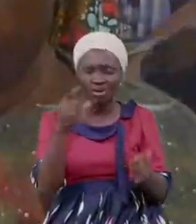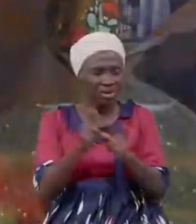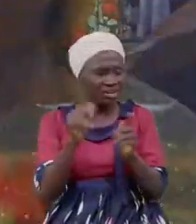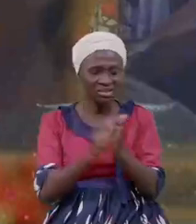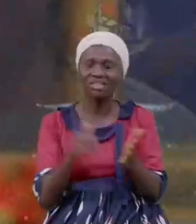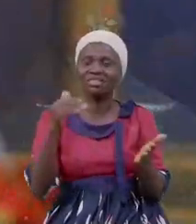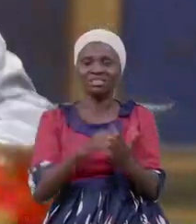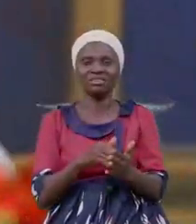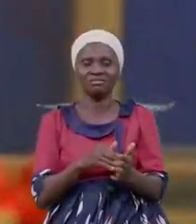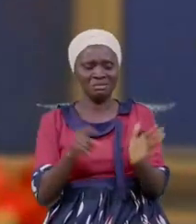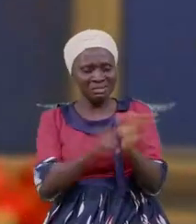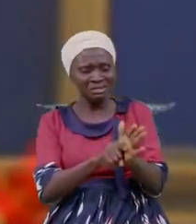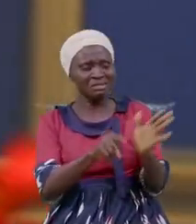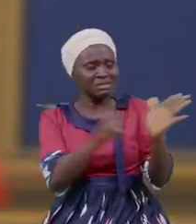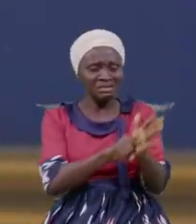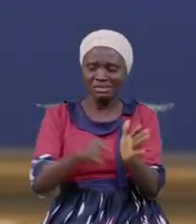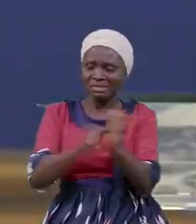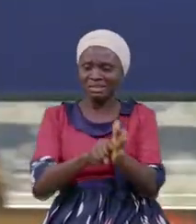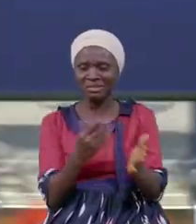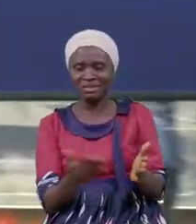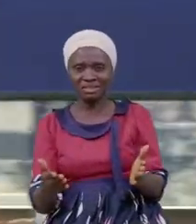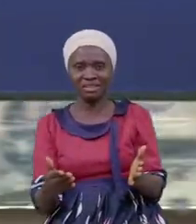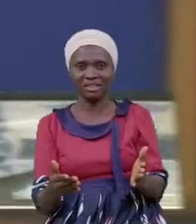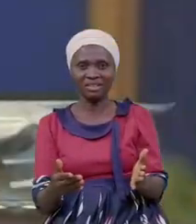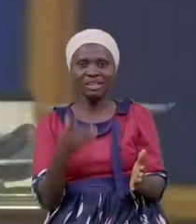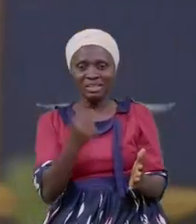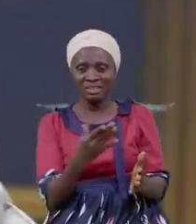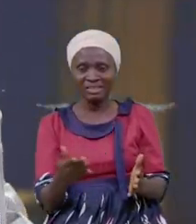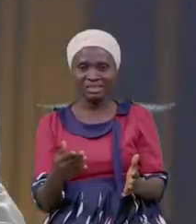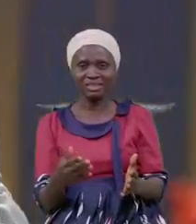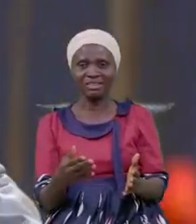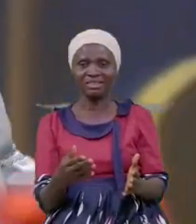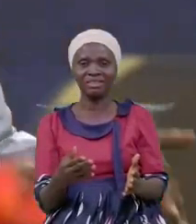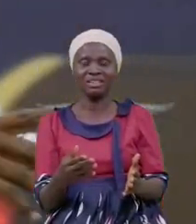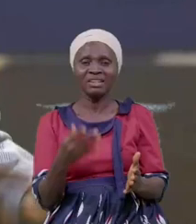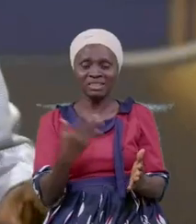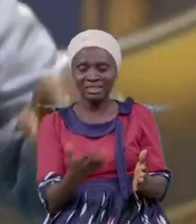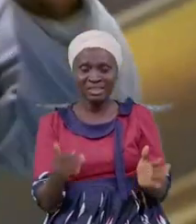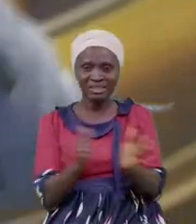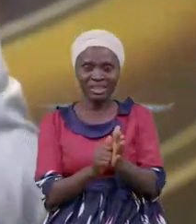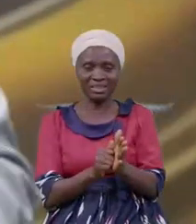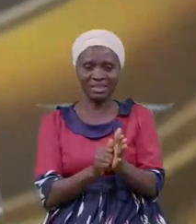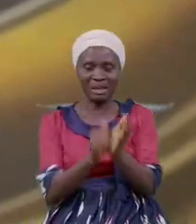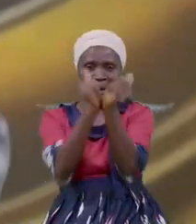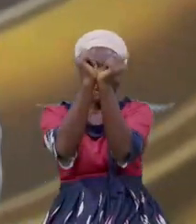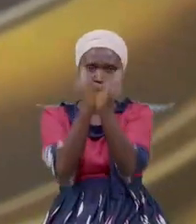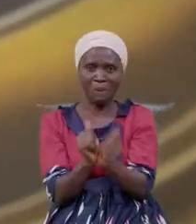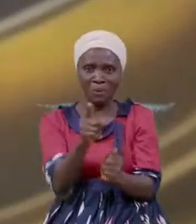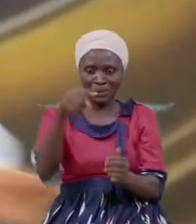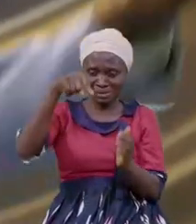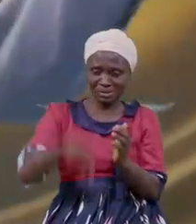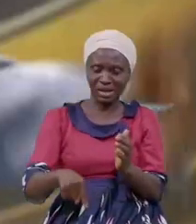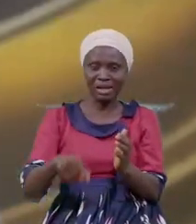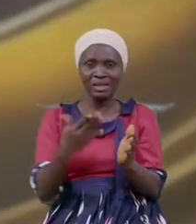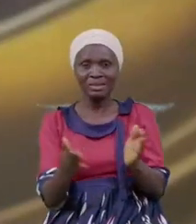négatif négatif à tout moment les choses qui te rabaissent des choses qui conditionnent ta vie et tamène